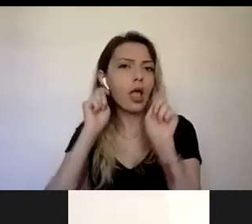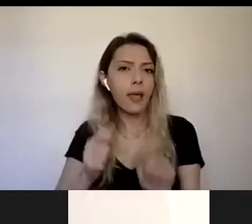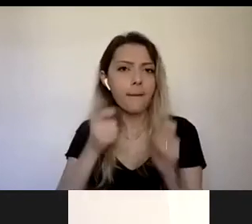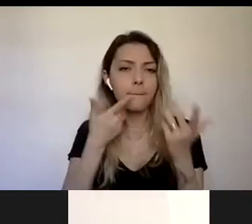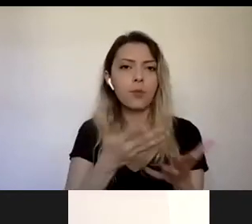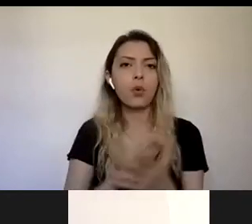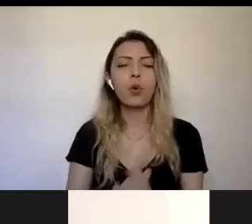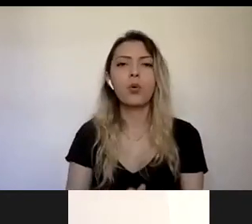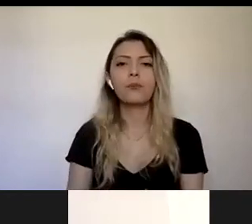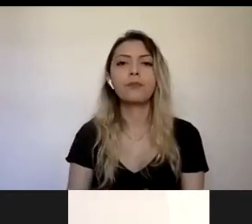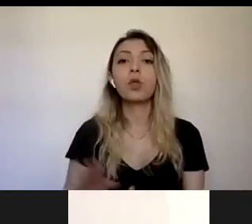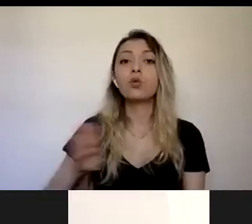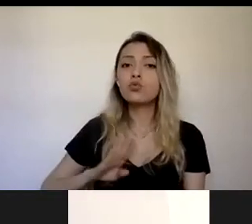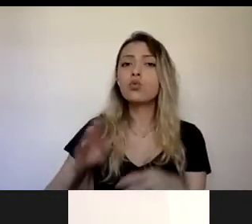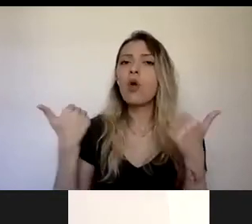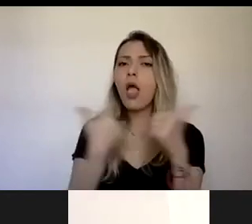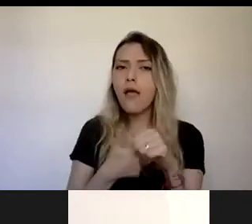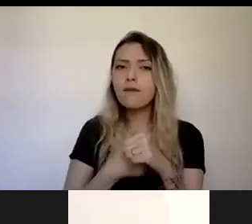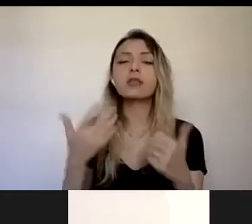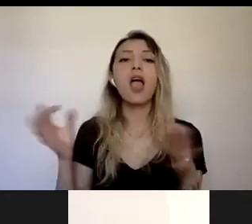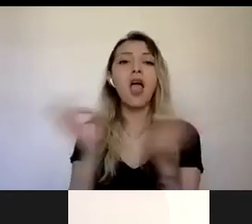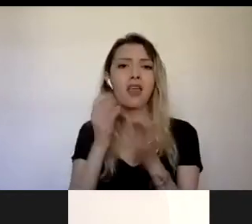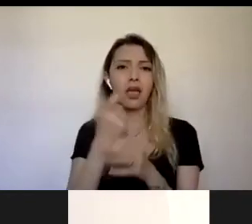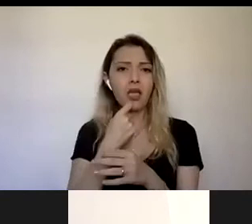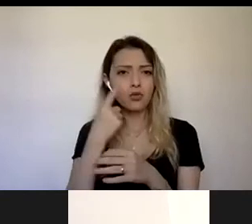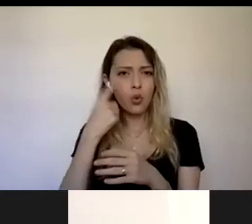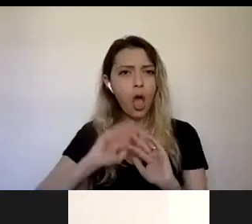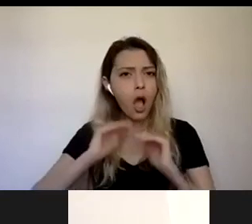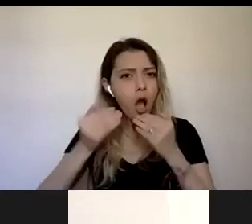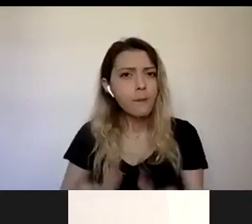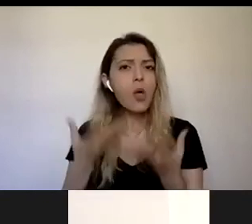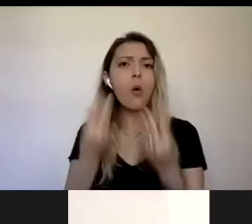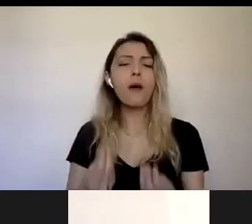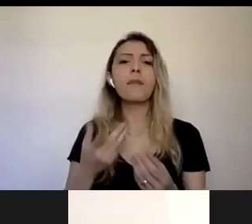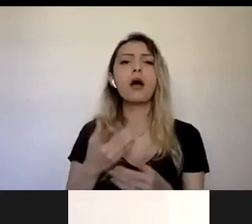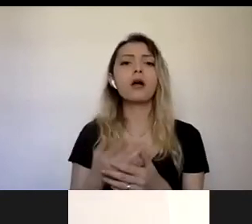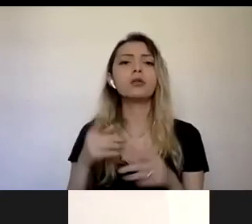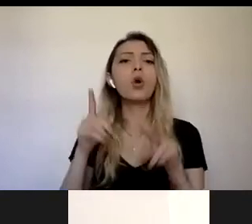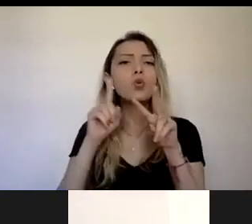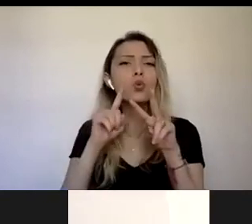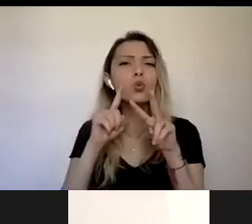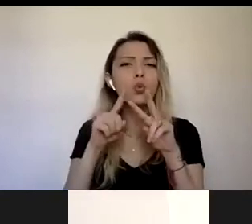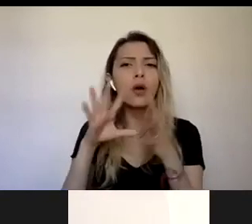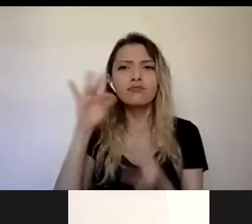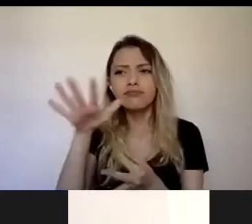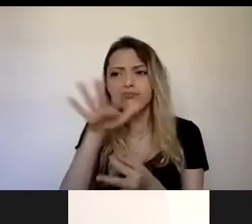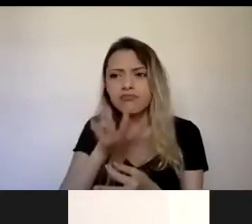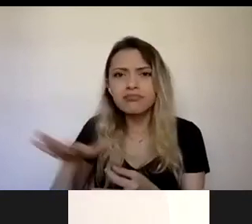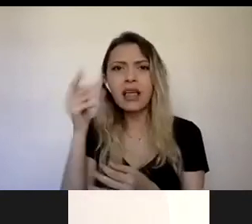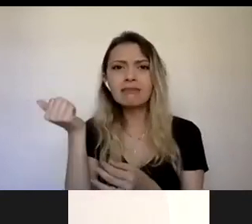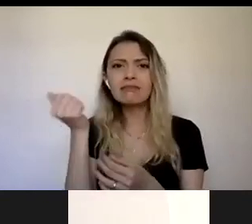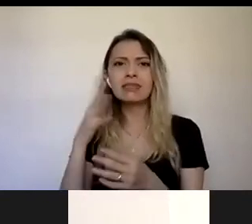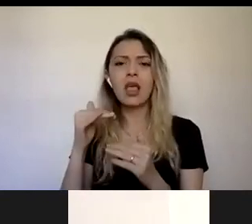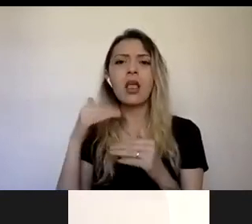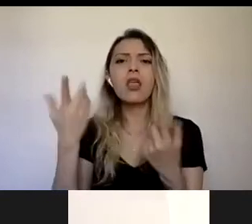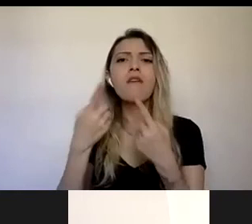evliliklerinden erken yaşta gebeliklere, nüfusun yaşa da göre dağılımından gelir düzeyine göre dağılımına kadar